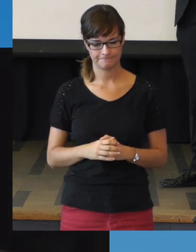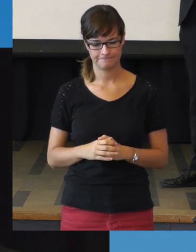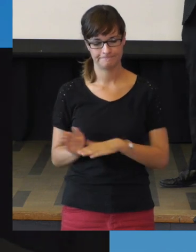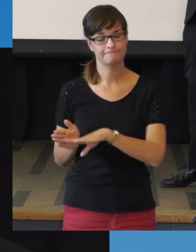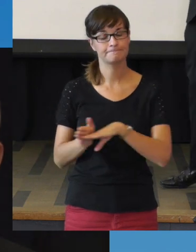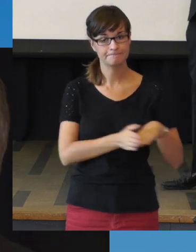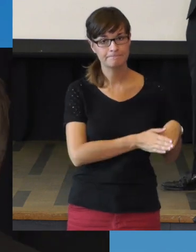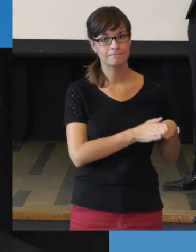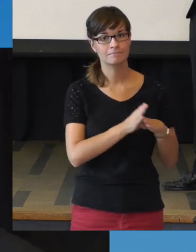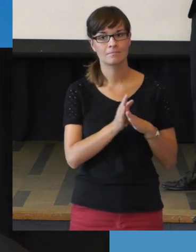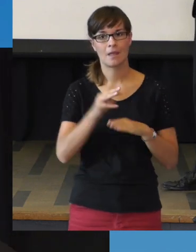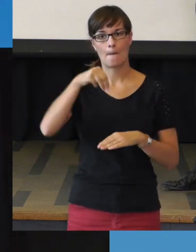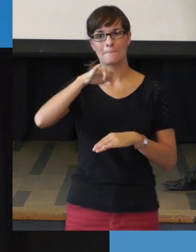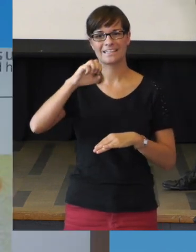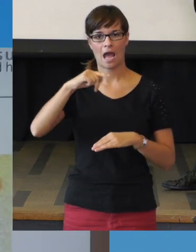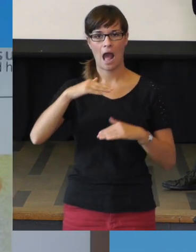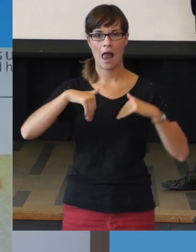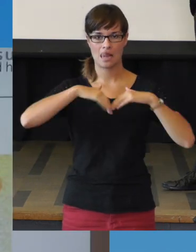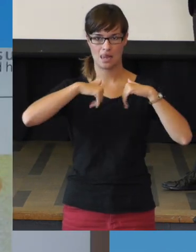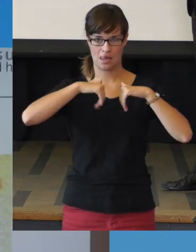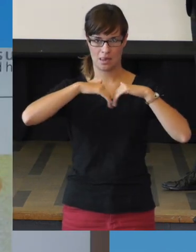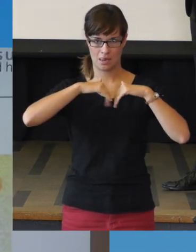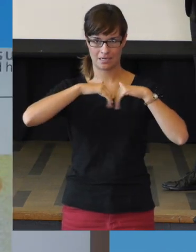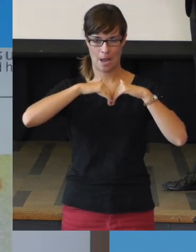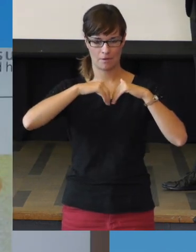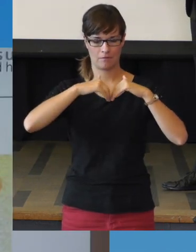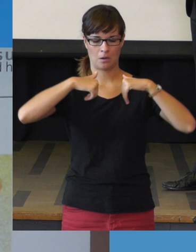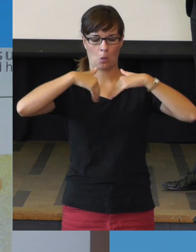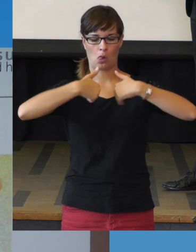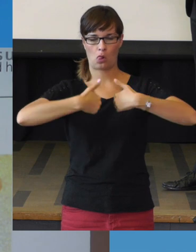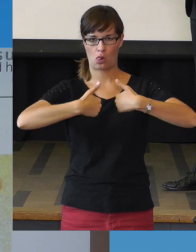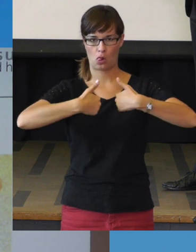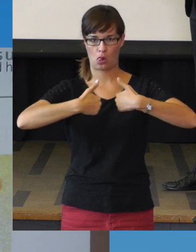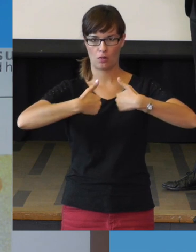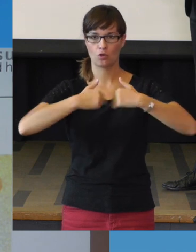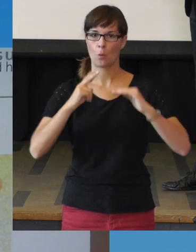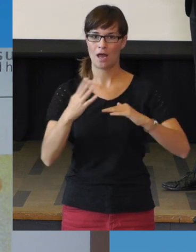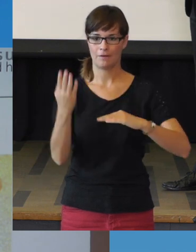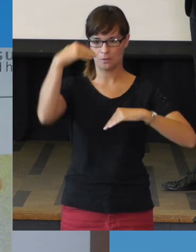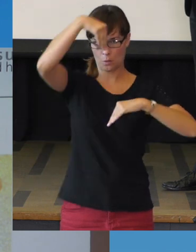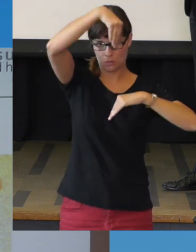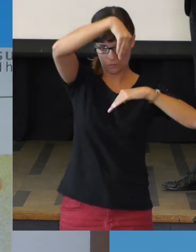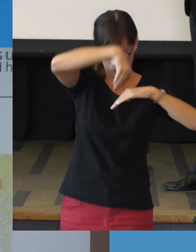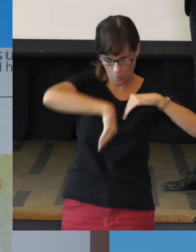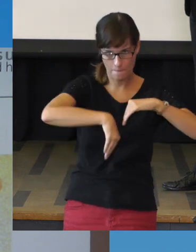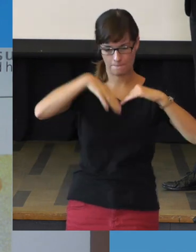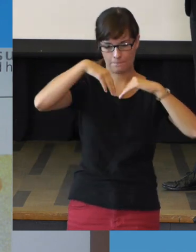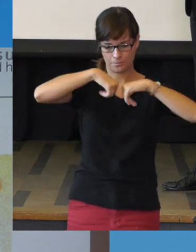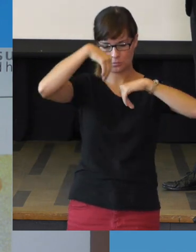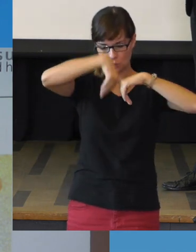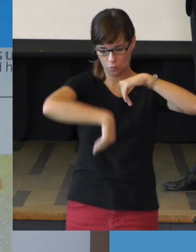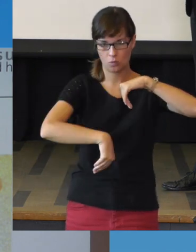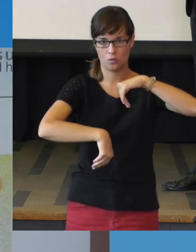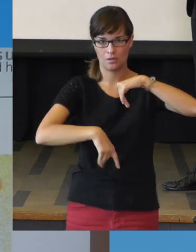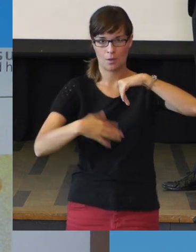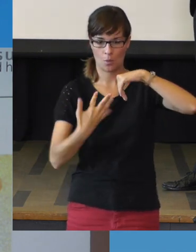ist die Mitralklappenundichtigkeit. Hier ist die Situation, dass das Blut normalerweise reinfließt und wie die Herzkammer sich kontrahiert, soll das Blut